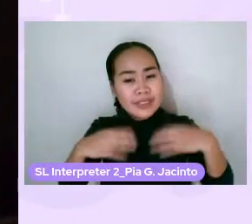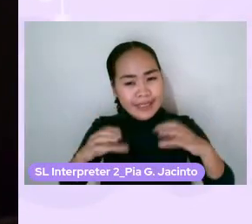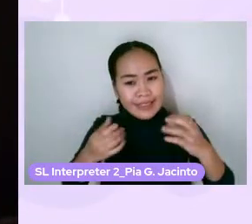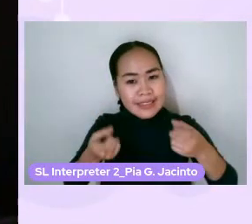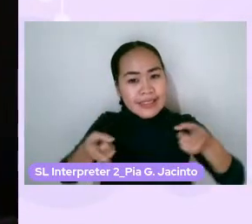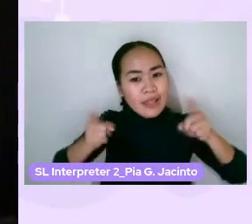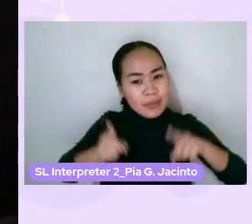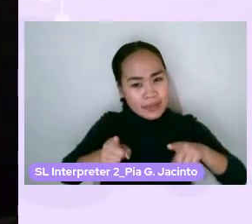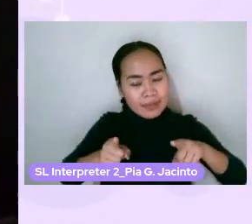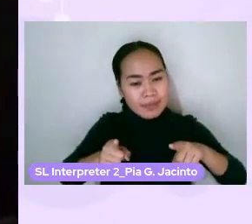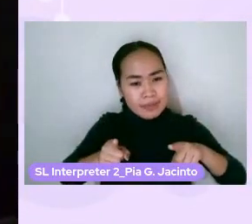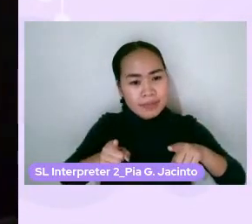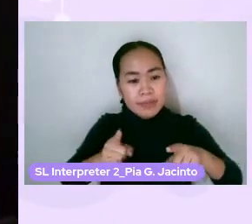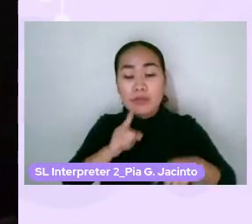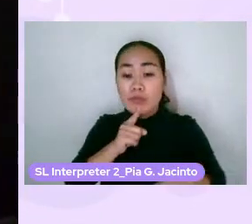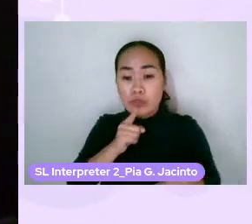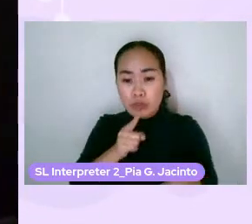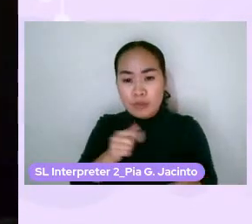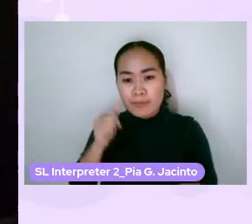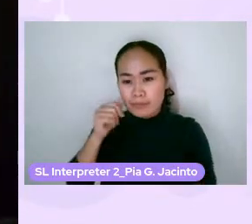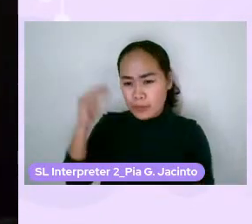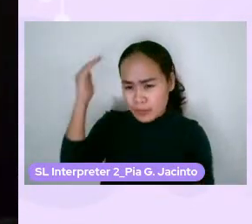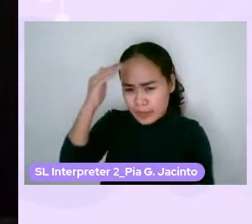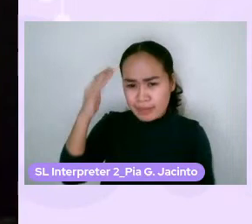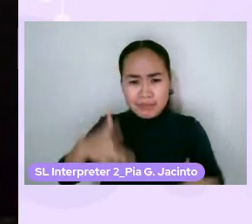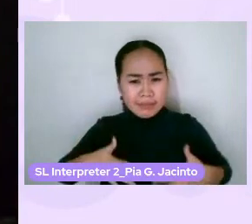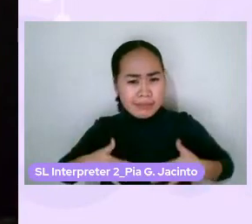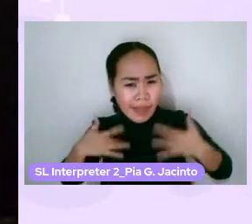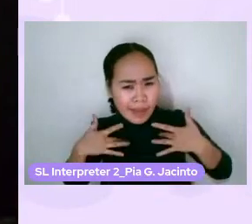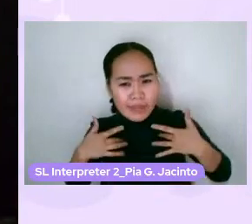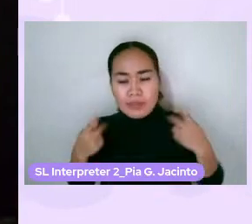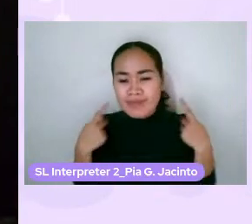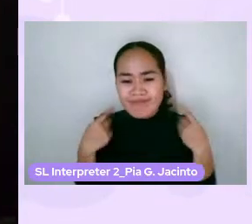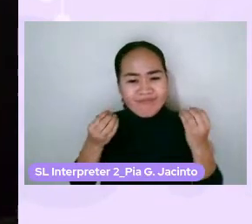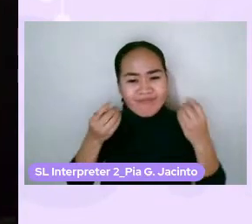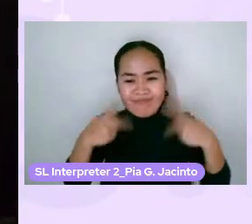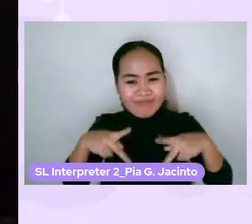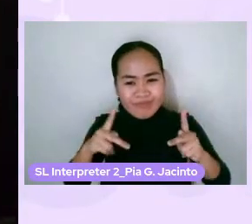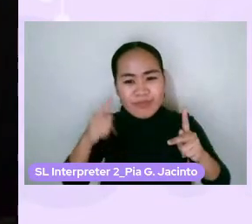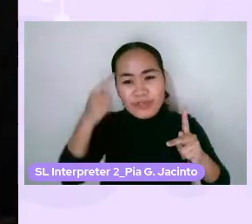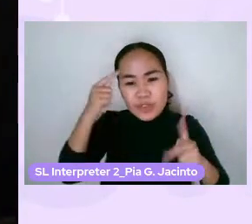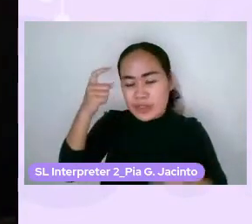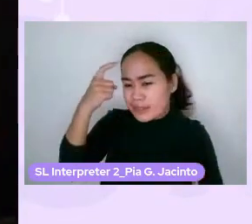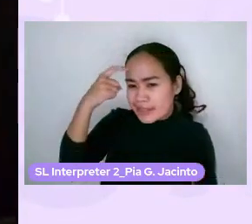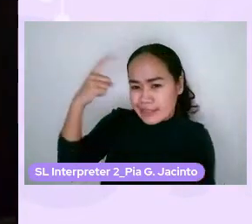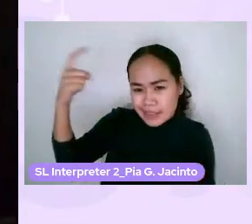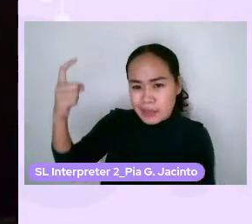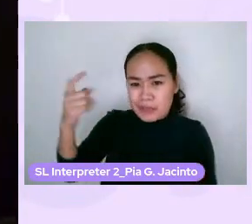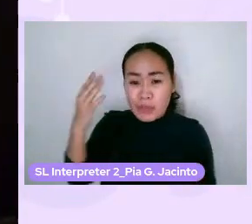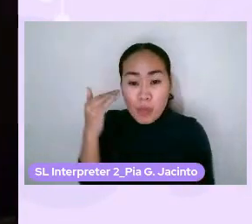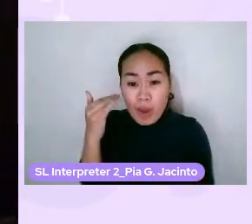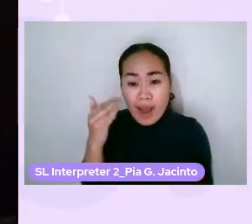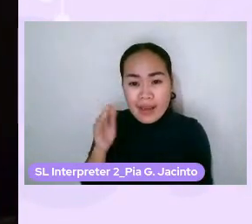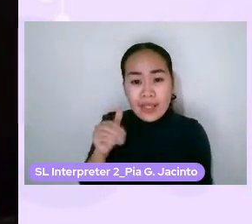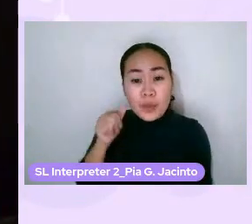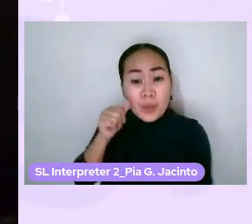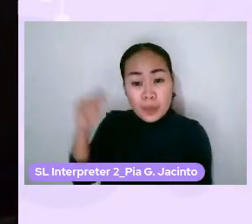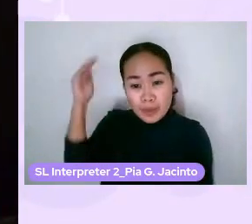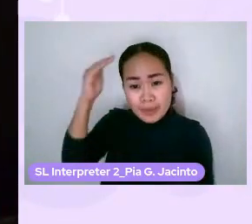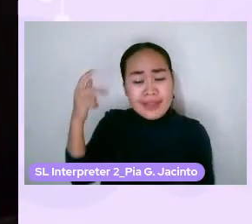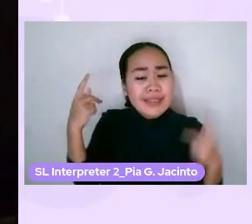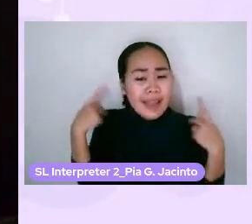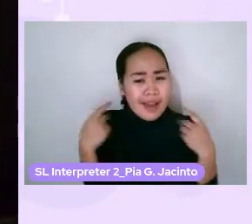kanilang pamumuhay, magkaroon sila ng tsansa na mangarap dahil mayroon silang skills, mayroon silang